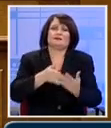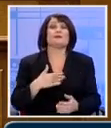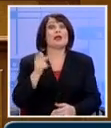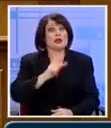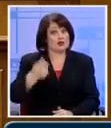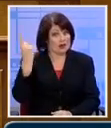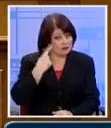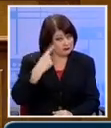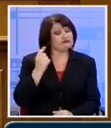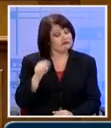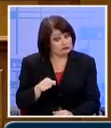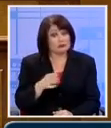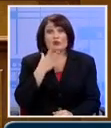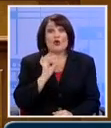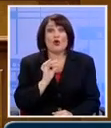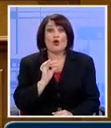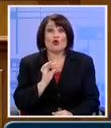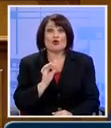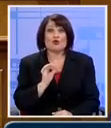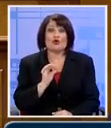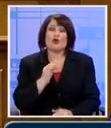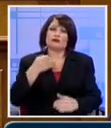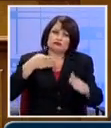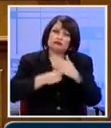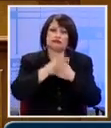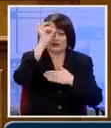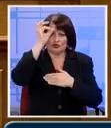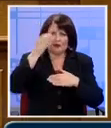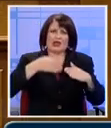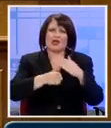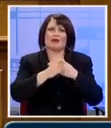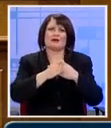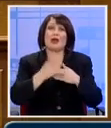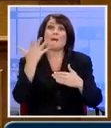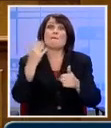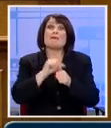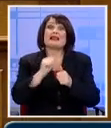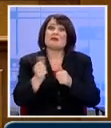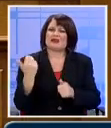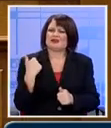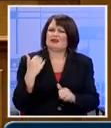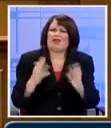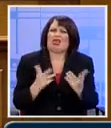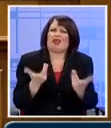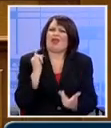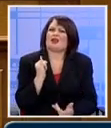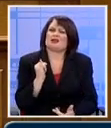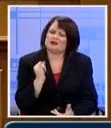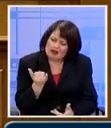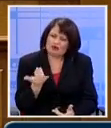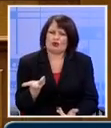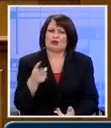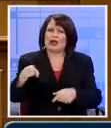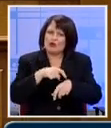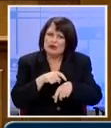θέλετε, όχι γιατί αποκαταστήσαμε την νομιμότητα στο Ραδιομέγαρο, αλλά γιατί αργήσαμε 5 μήνες να το κάνουμε. Και ακόμα